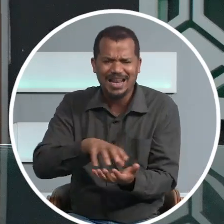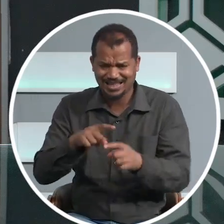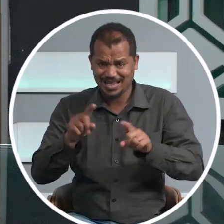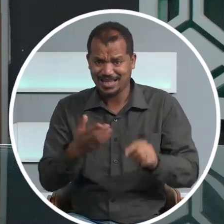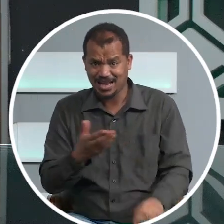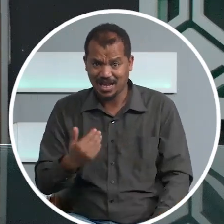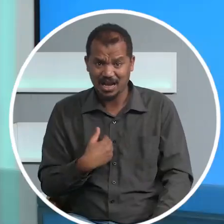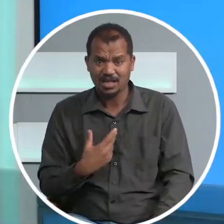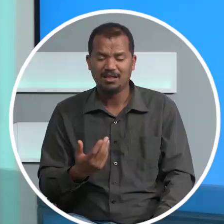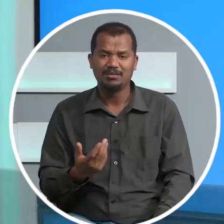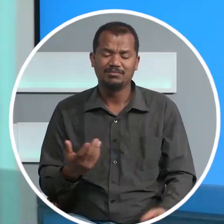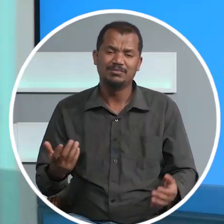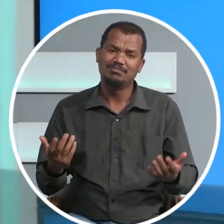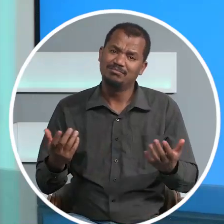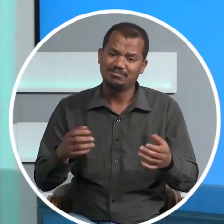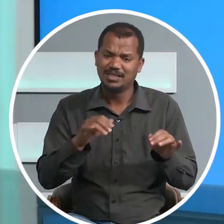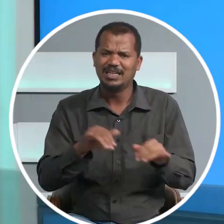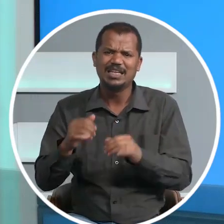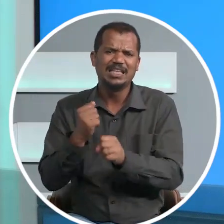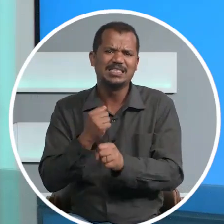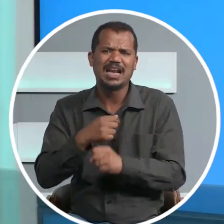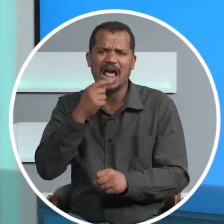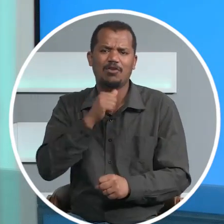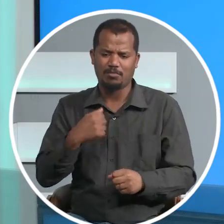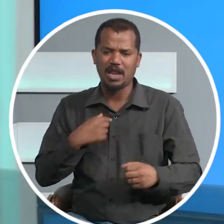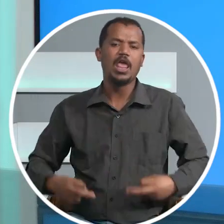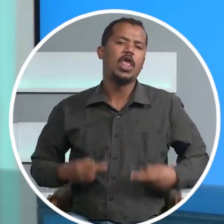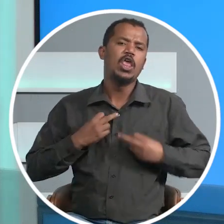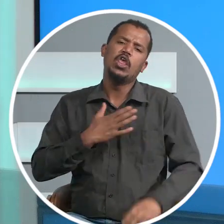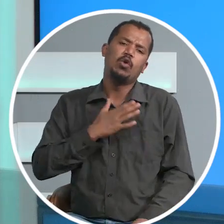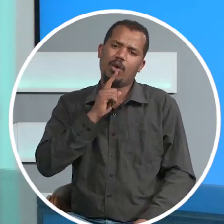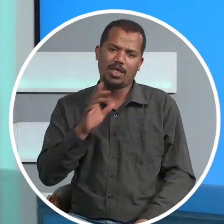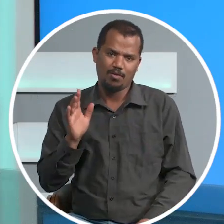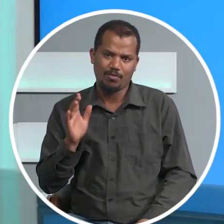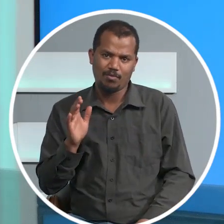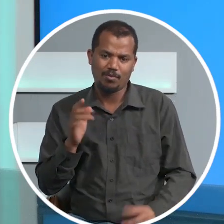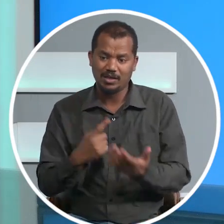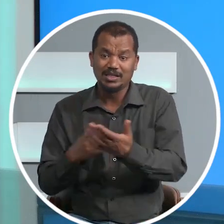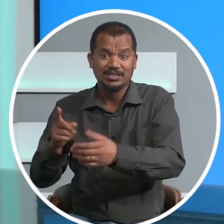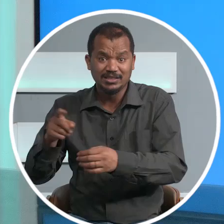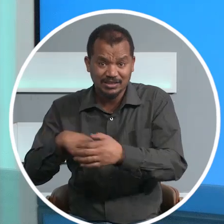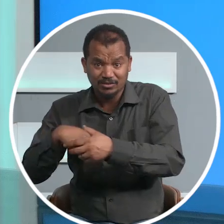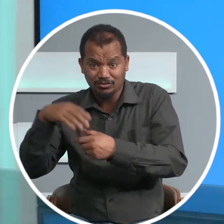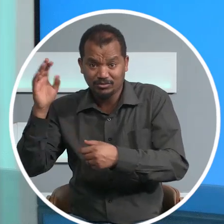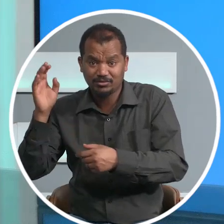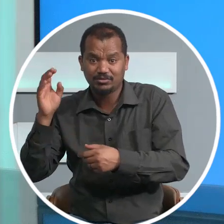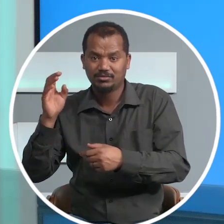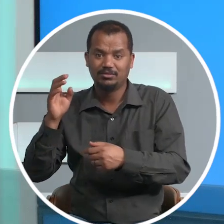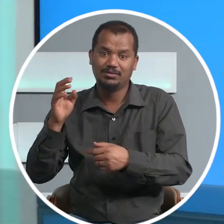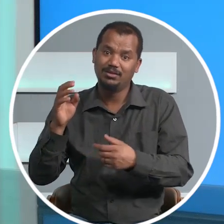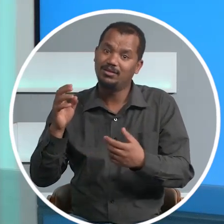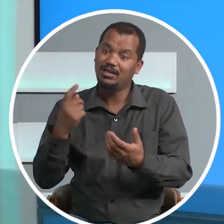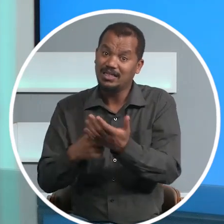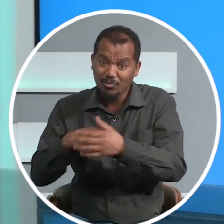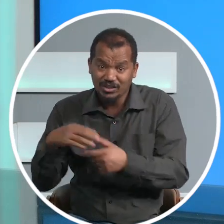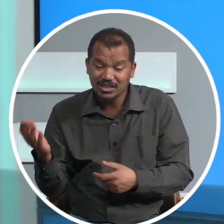የሚያቀላቅለው የተለየ ነገር አለው? እኔ እንደ ስራም አይደለም፣ ያው በቃ ህይወቴ ነው። ከዚህም ውጭ እኔ በምናምን